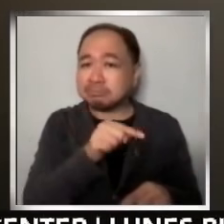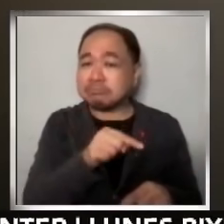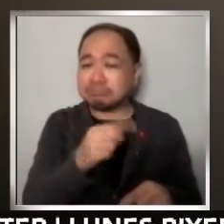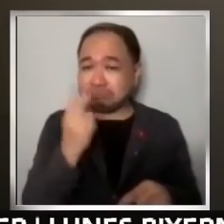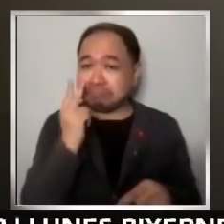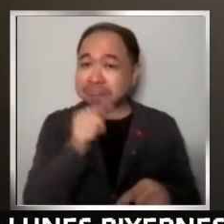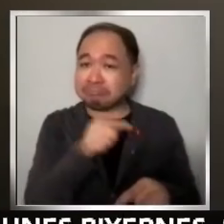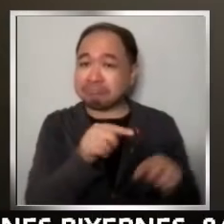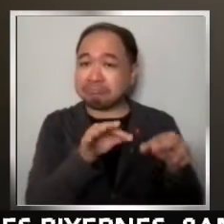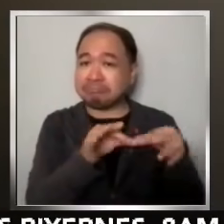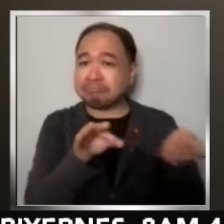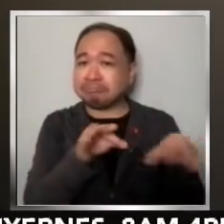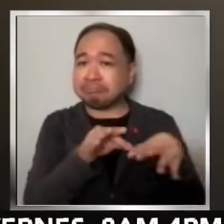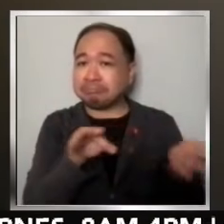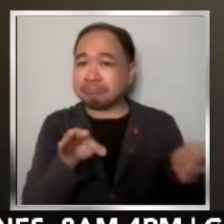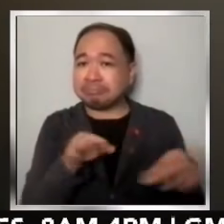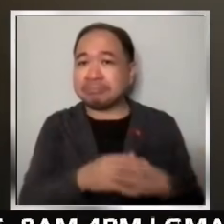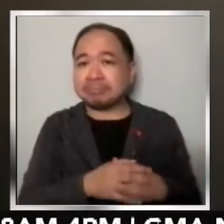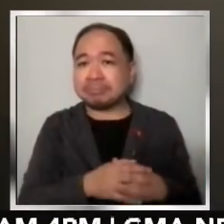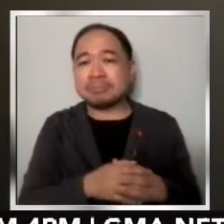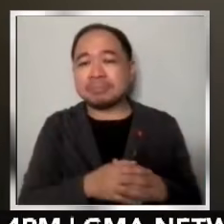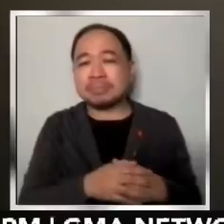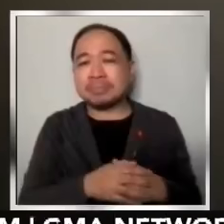among gituohan na si Ja among Ginoo.